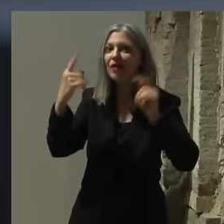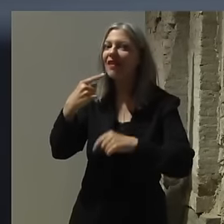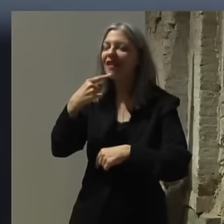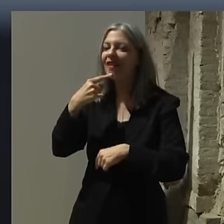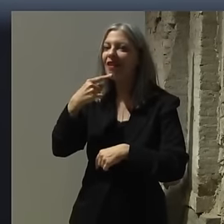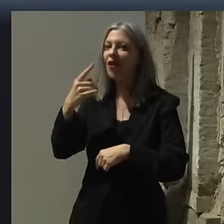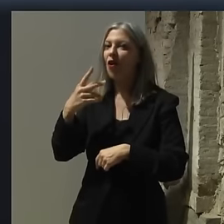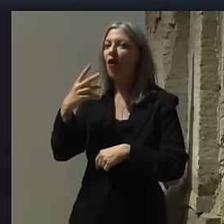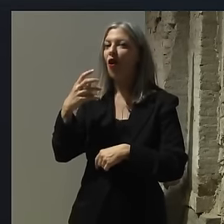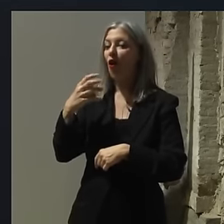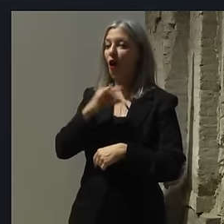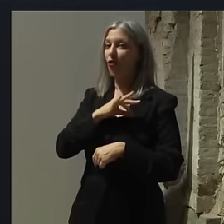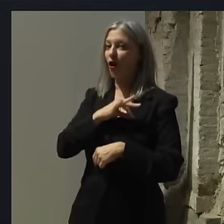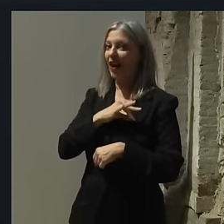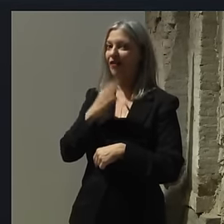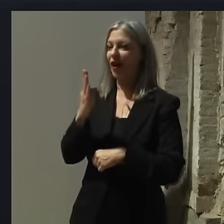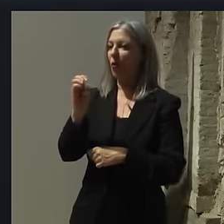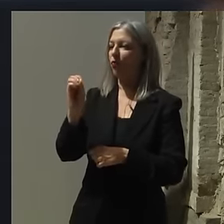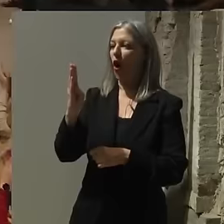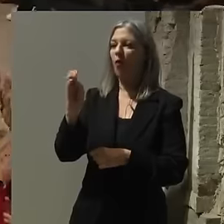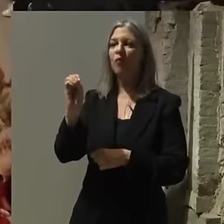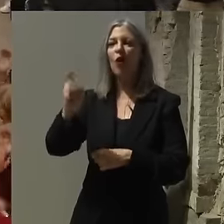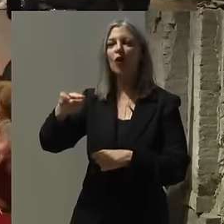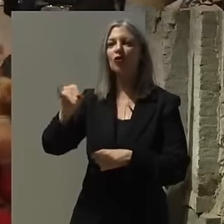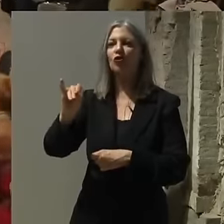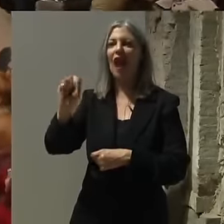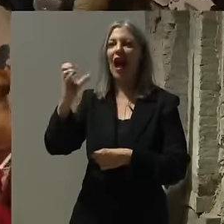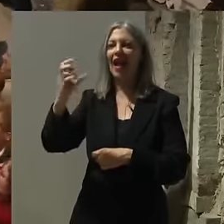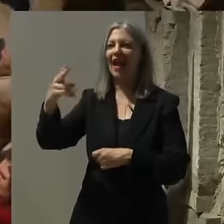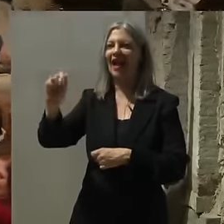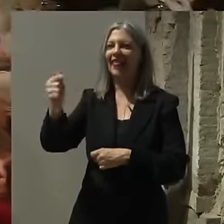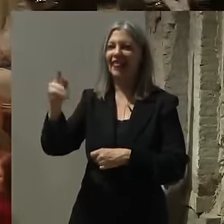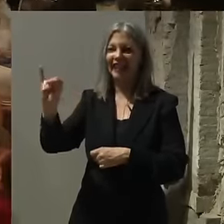l'onorevole Bobo Giachetti.